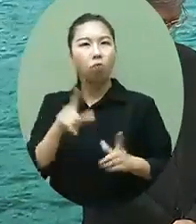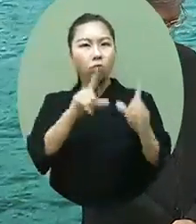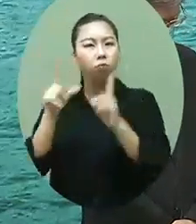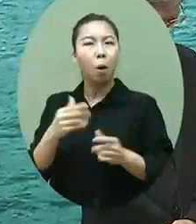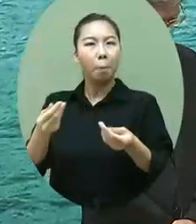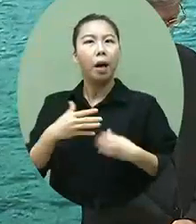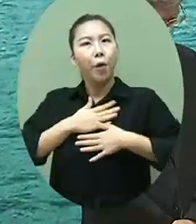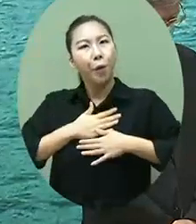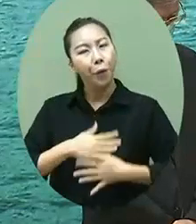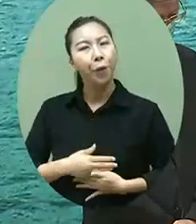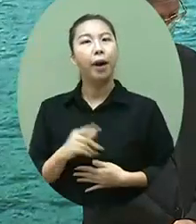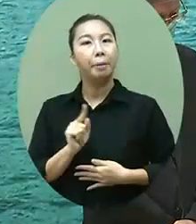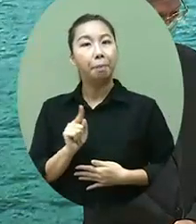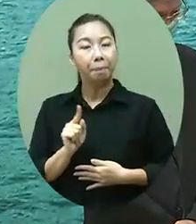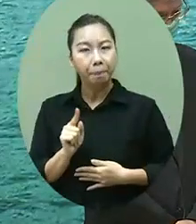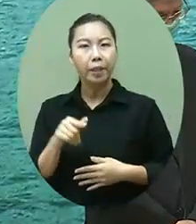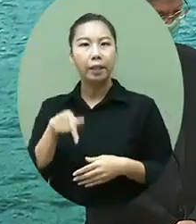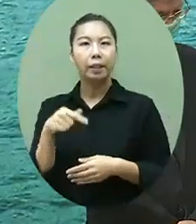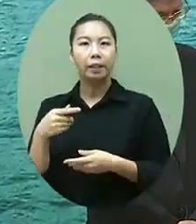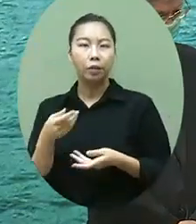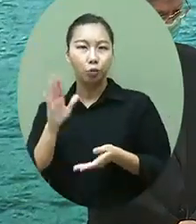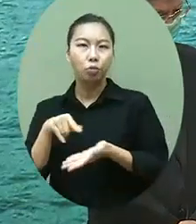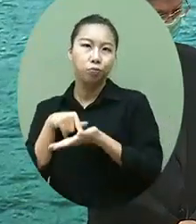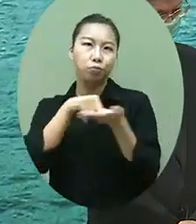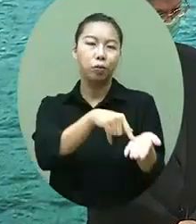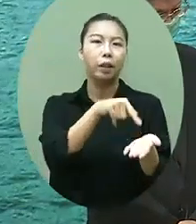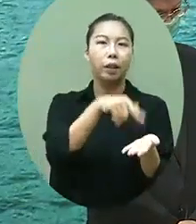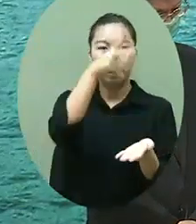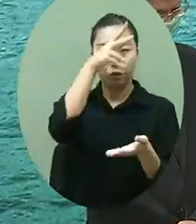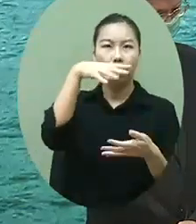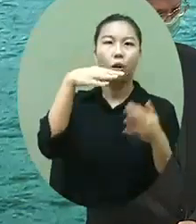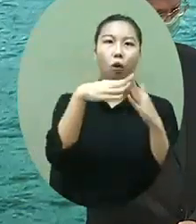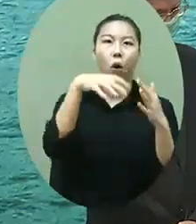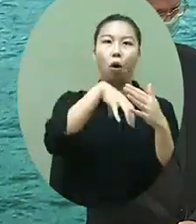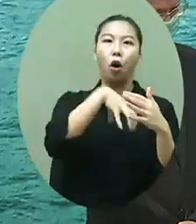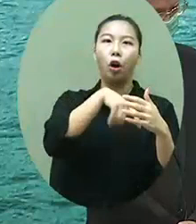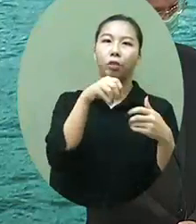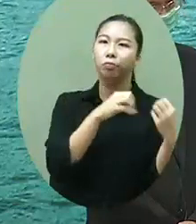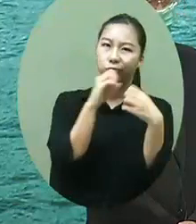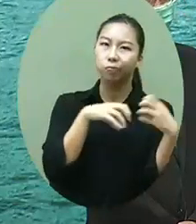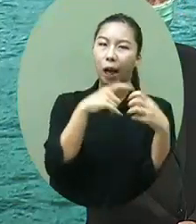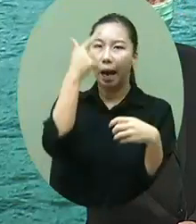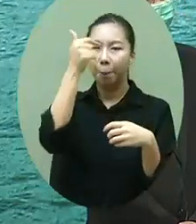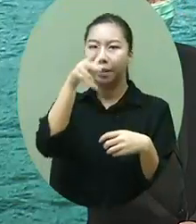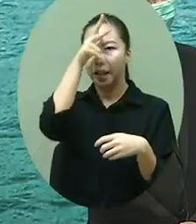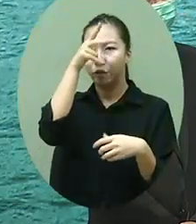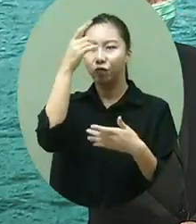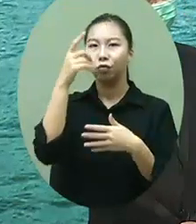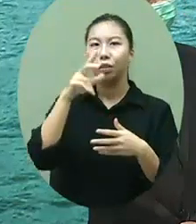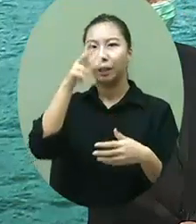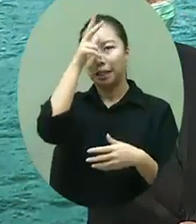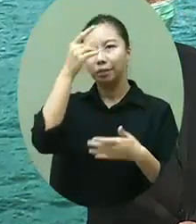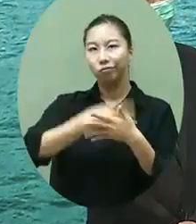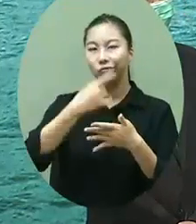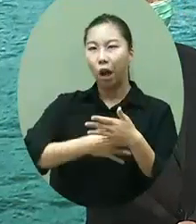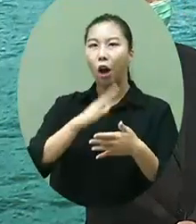以過到一個嘅安穩日子的需要咧，我會繼續將呢種嘅訴求喺局裏面嘅討論咧，繼續帶翻出嚟。我哋希望咧，即係我哋政府嘅政策